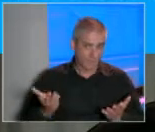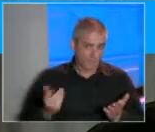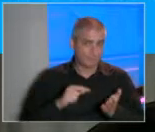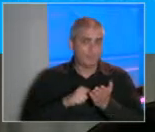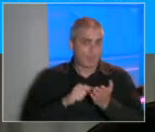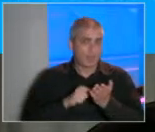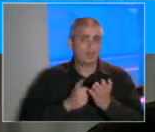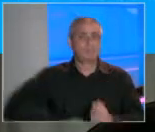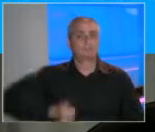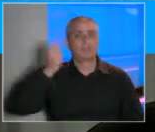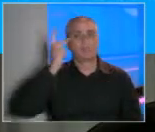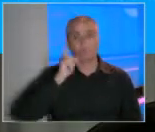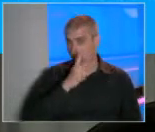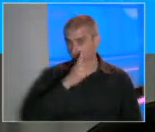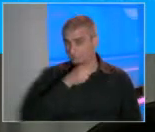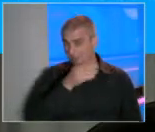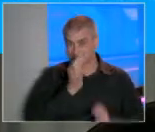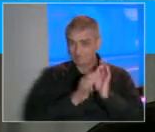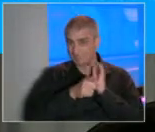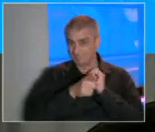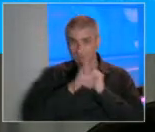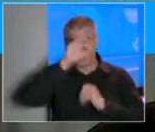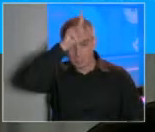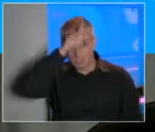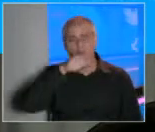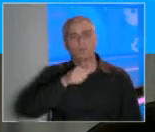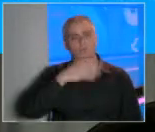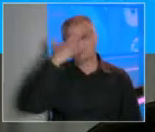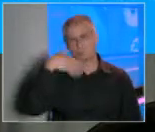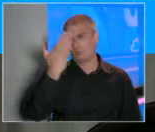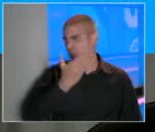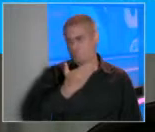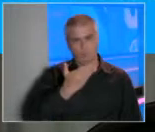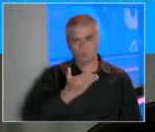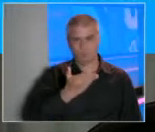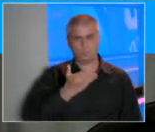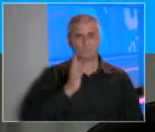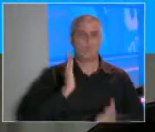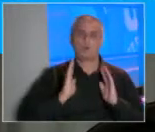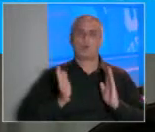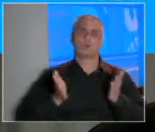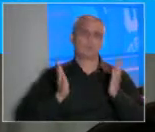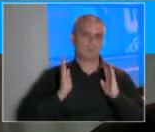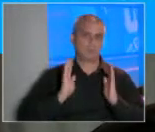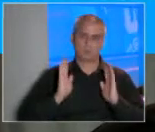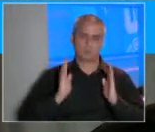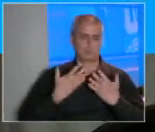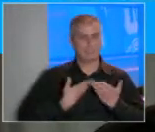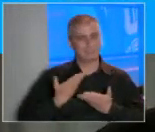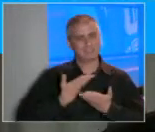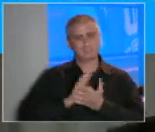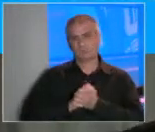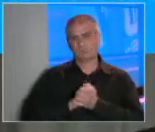כי שר החוץ הזה הספציפית של גרמניה הוא ידוע כמאוד מאוד מאוד